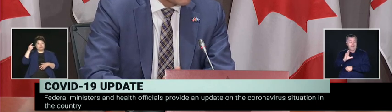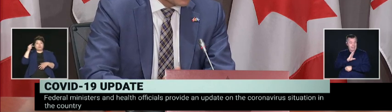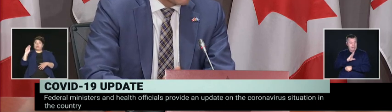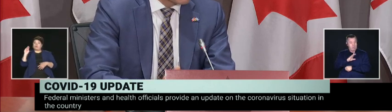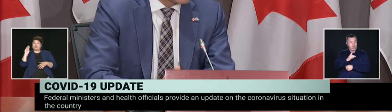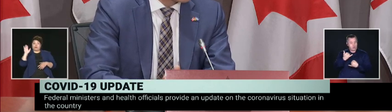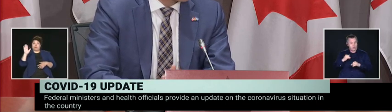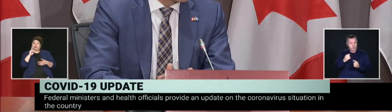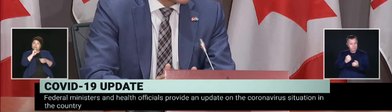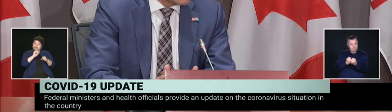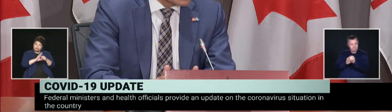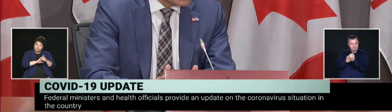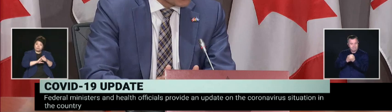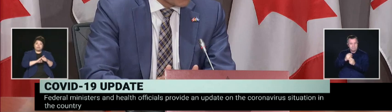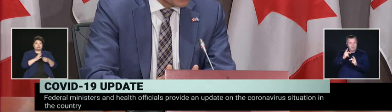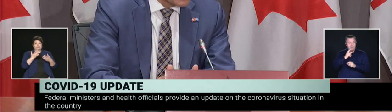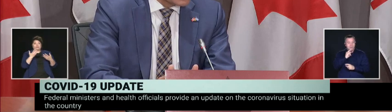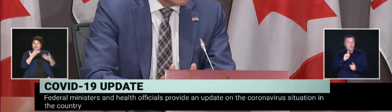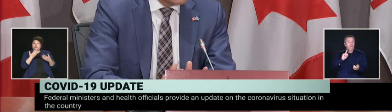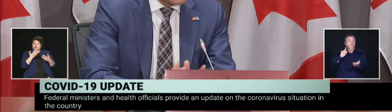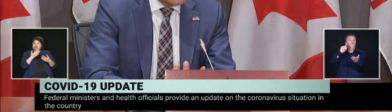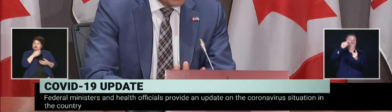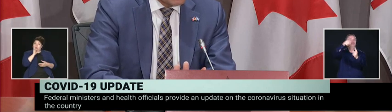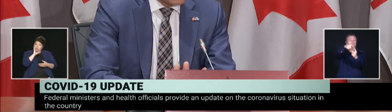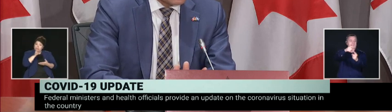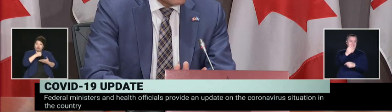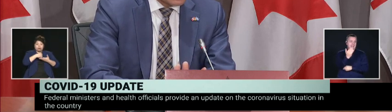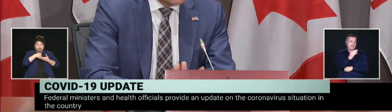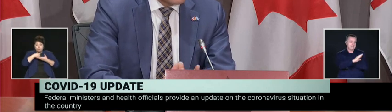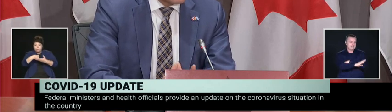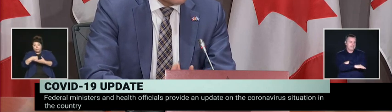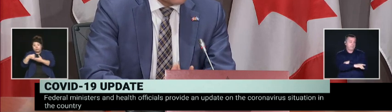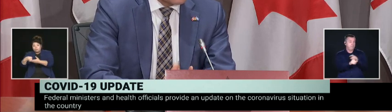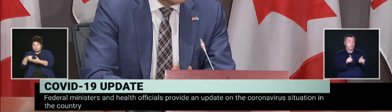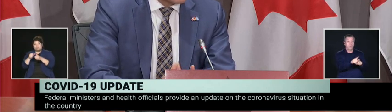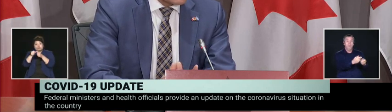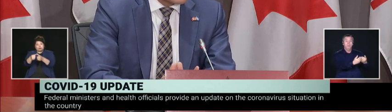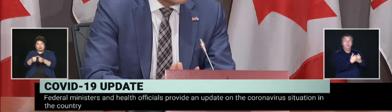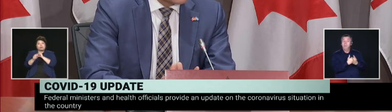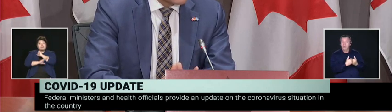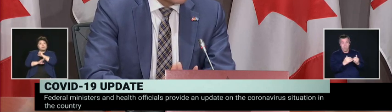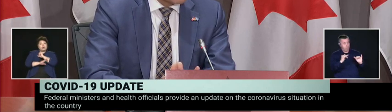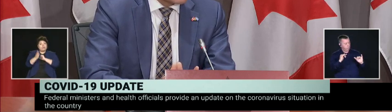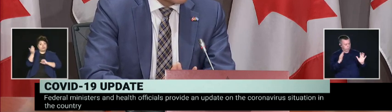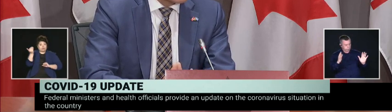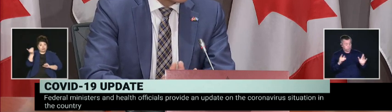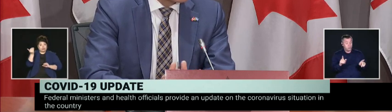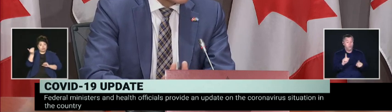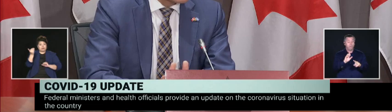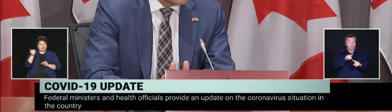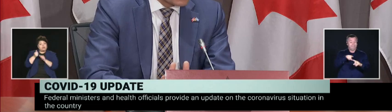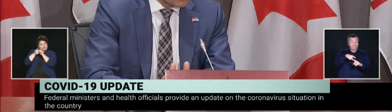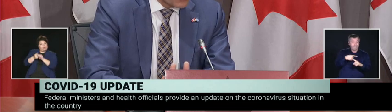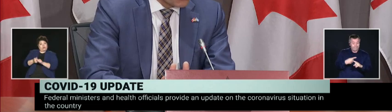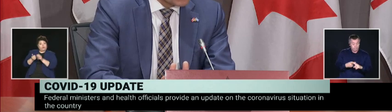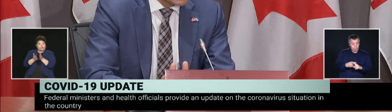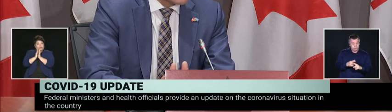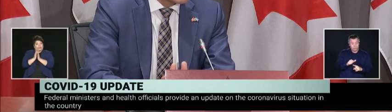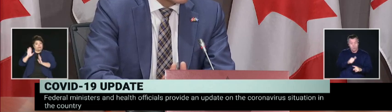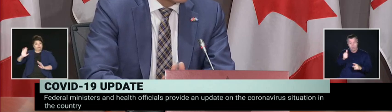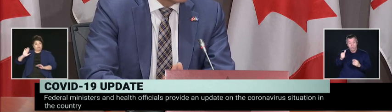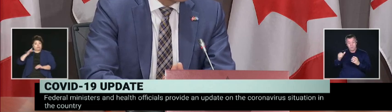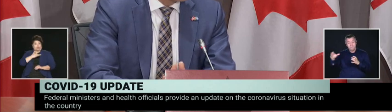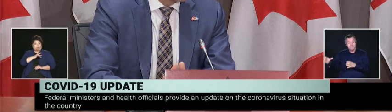15 septembre prochain, comme il a été demandé, et qu'en plus de ça, des forces additionnelles vont s'ajouter, celles de la